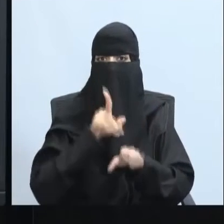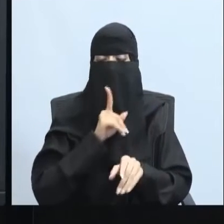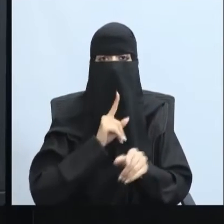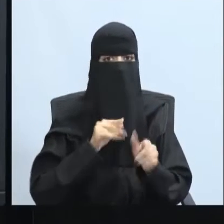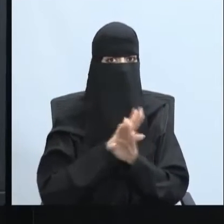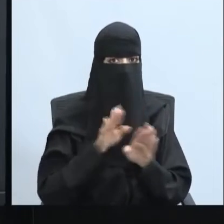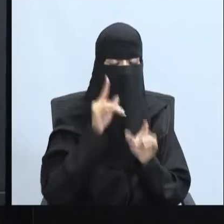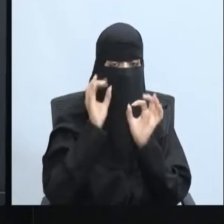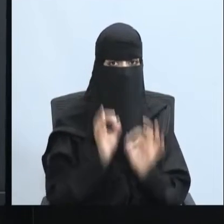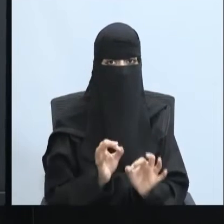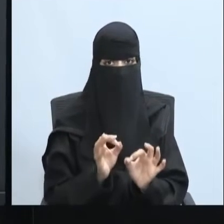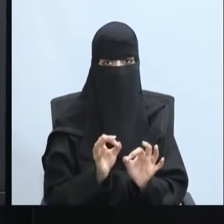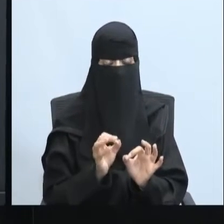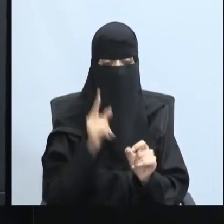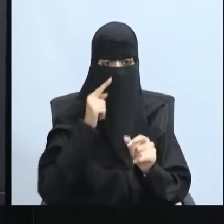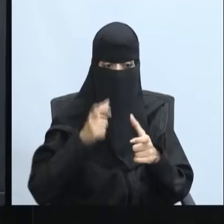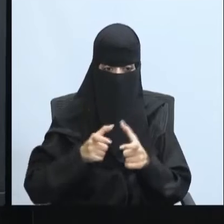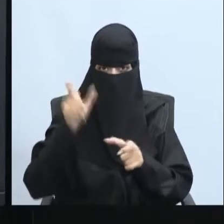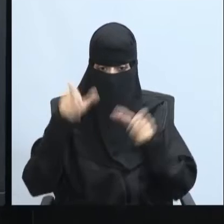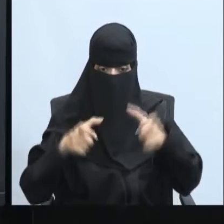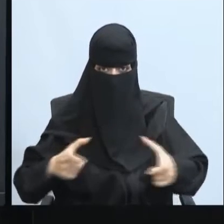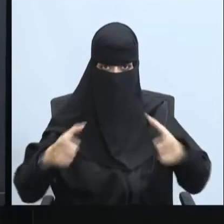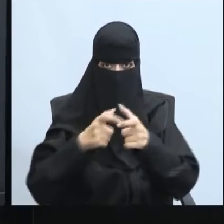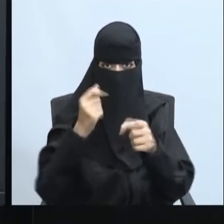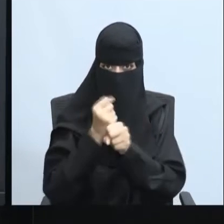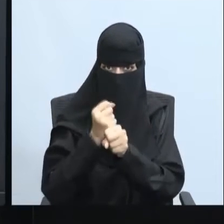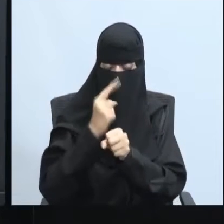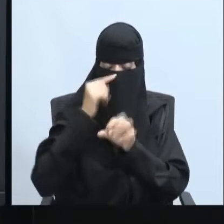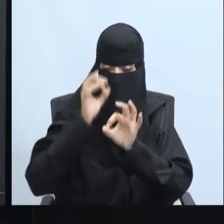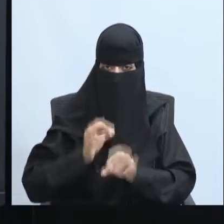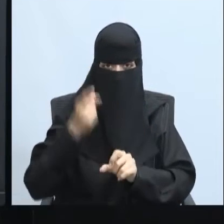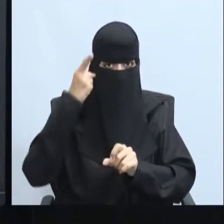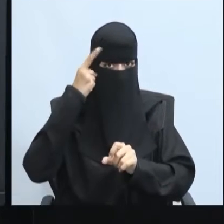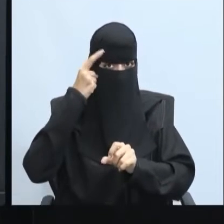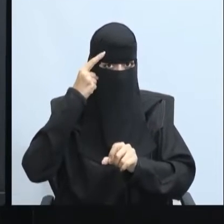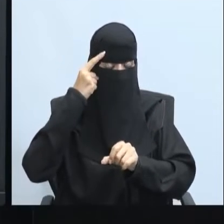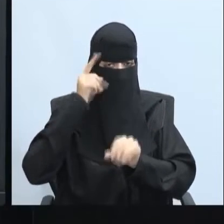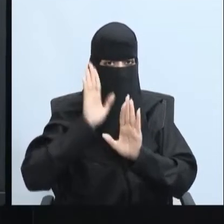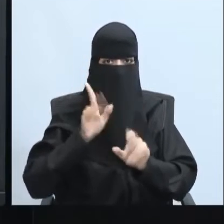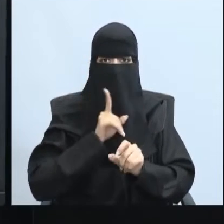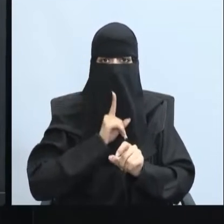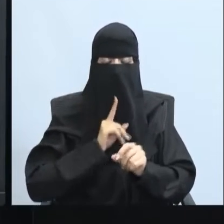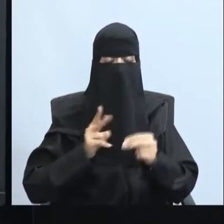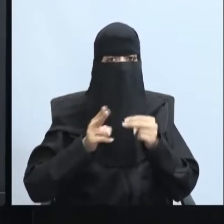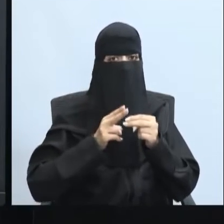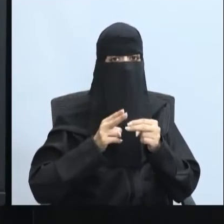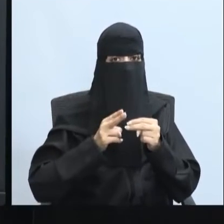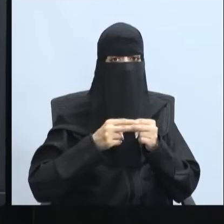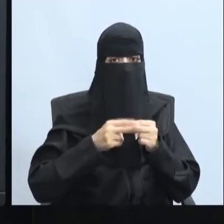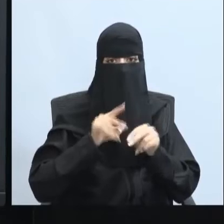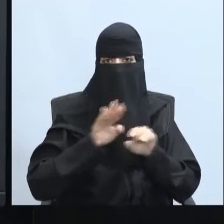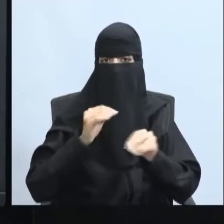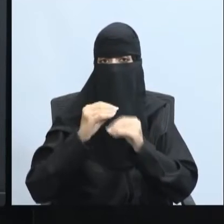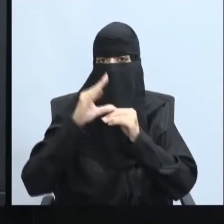درايه وعلم بالموعد الزمني للمشروع وبامكان مدير